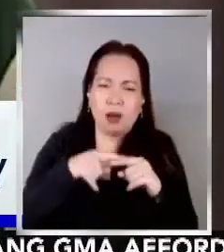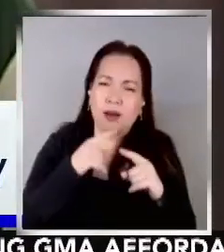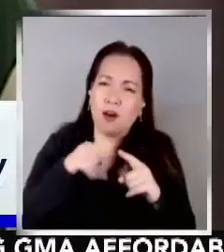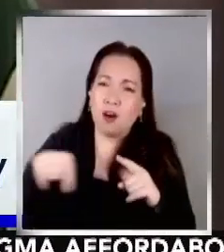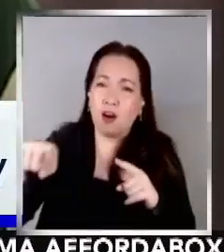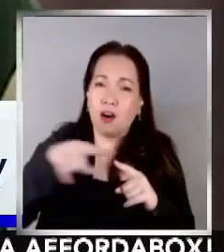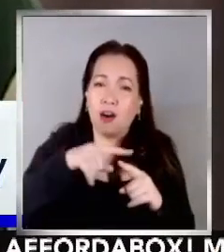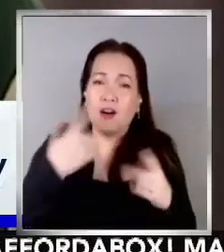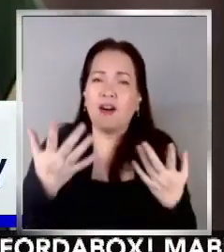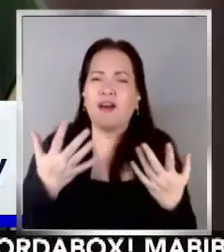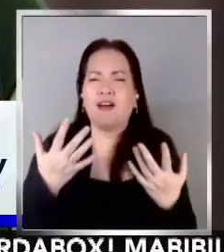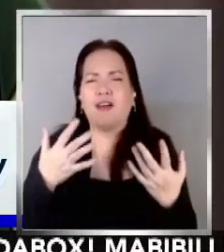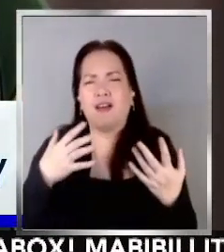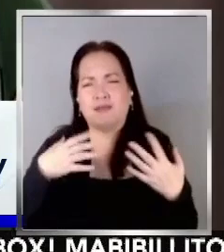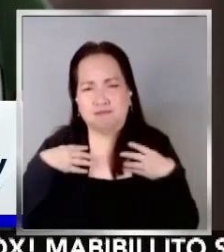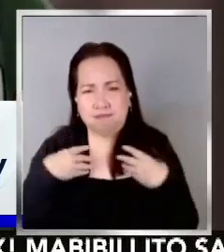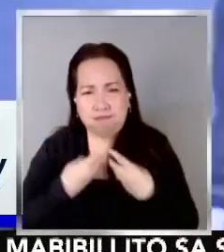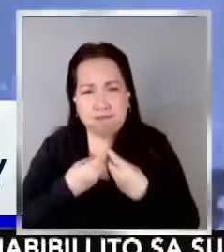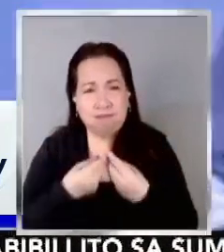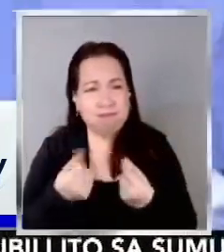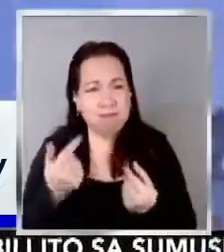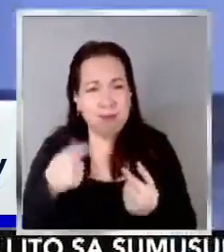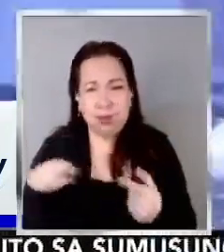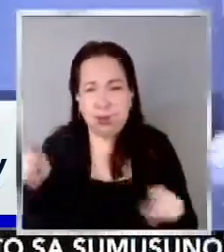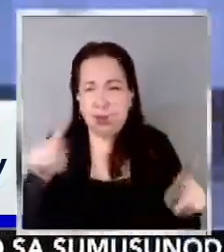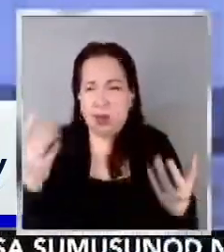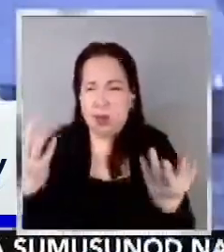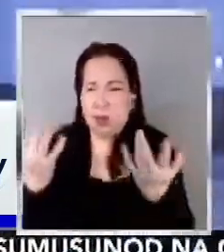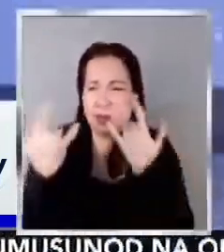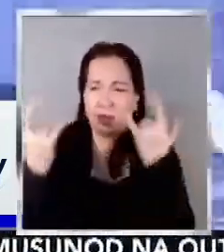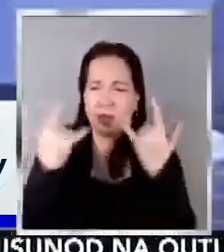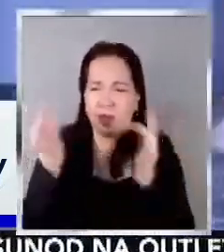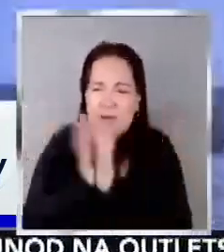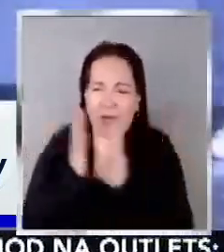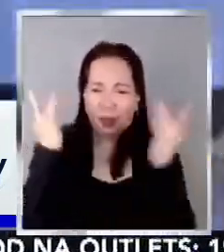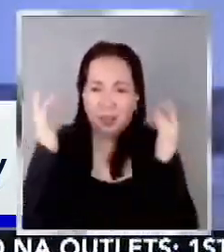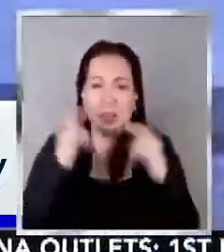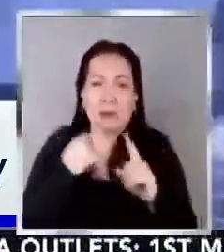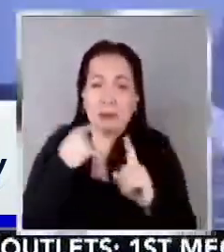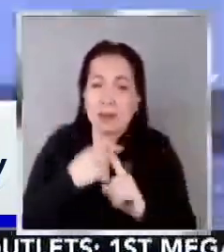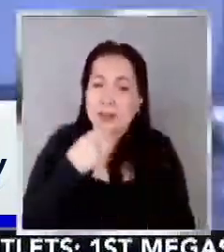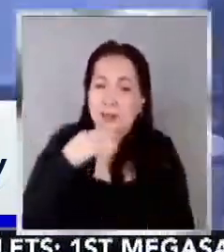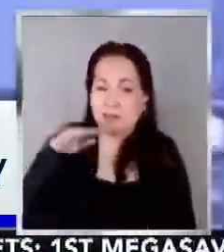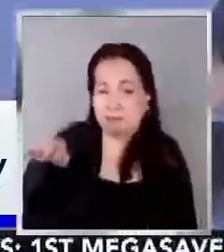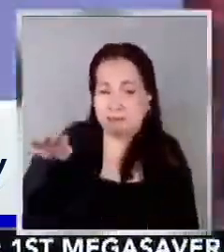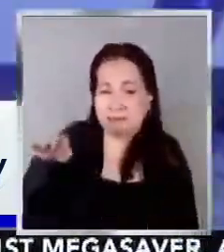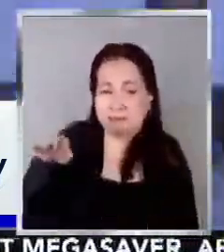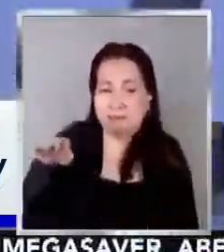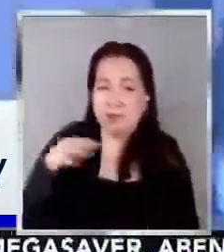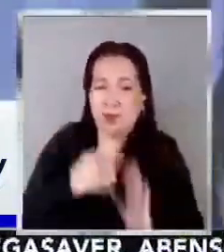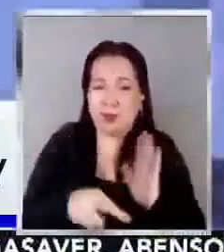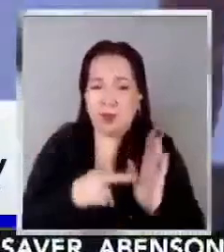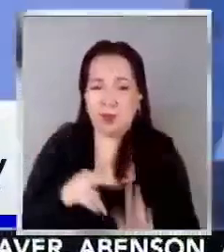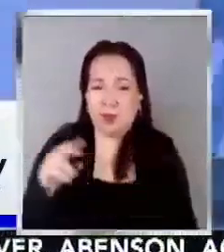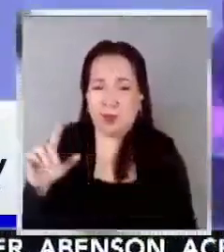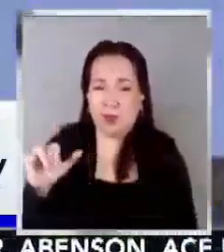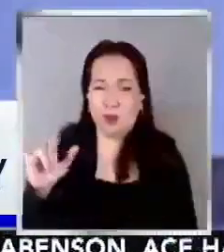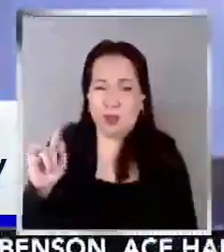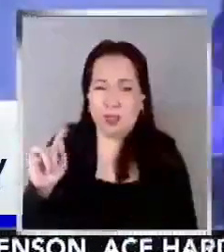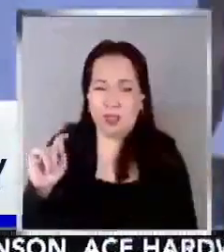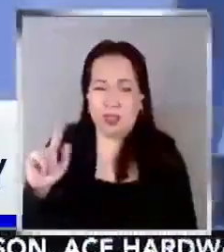lahat yon nung nakita ko yung mga reactions ng mga tao. At ang cute na cute na si Little John, Rafael Landicho.